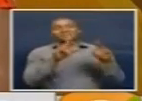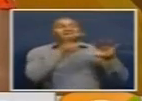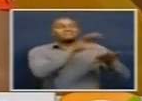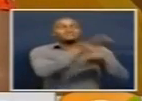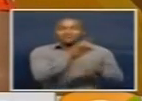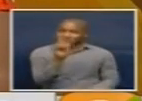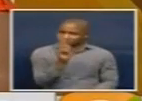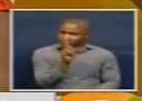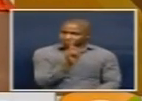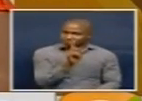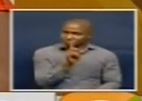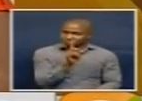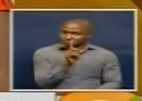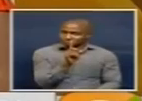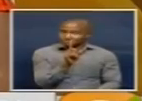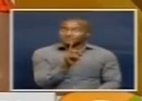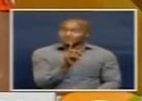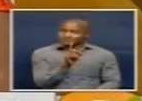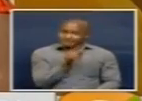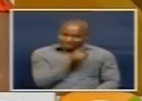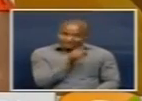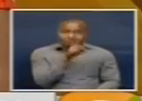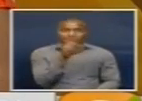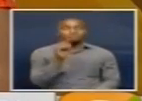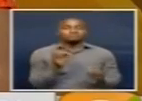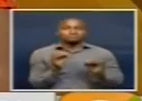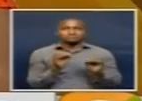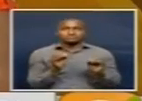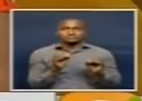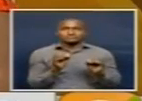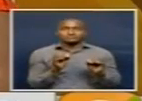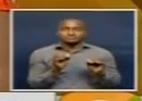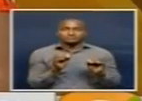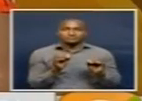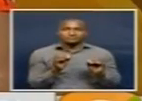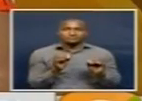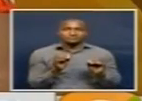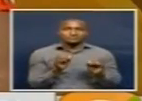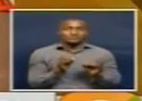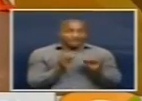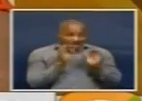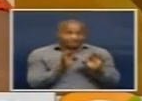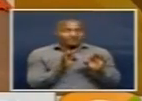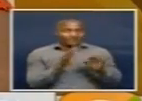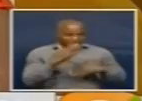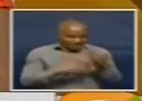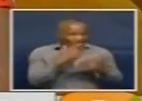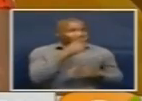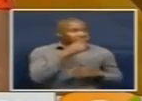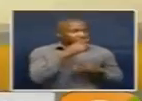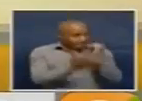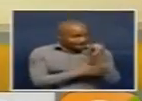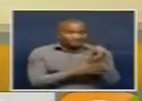unaweza kuangalia vitu vingine ukaona hapana, hivi sivya kusudi. Na ukaona haya ni makusudi. Makusudi pia huwa yako. Lakini makusudi